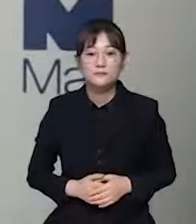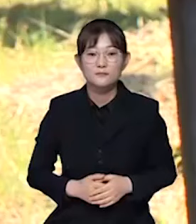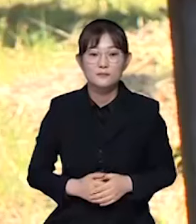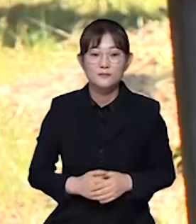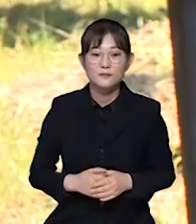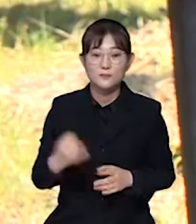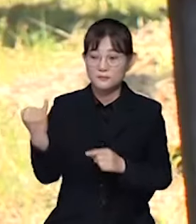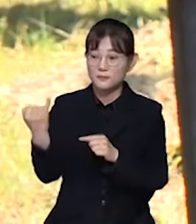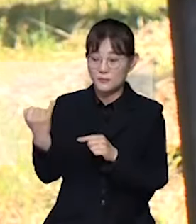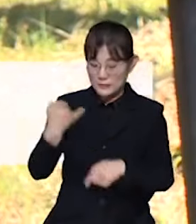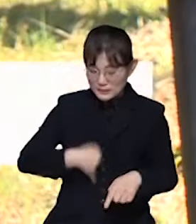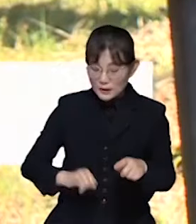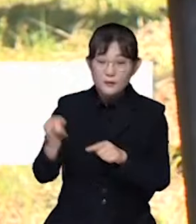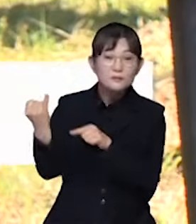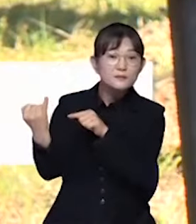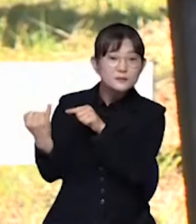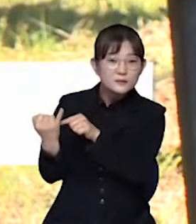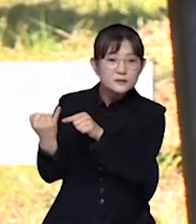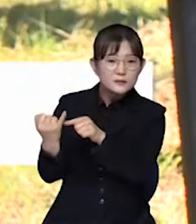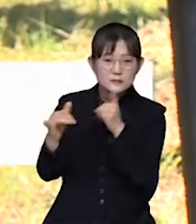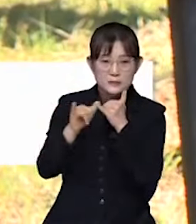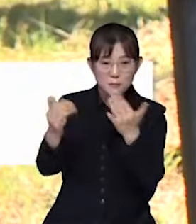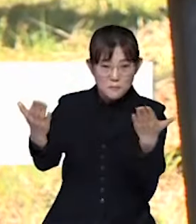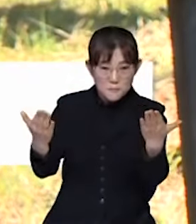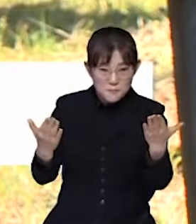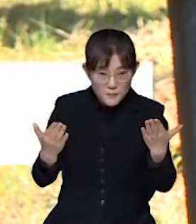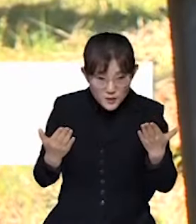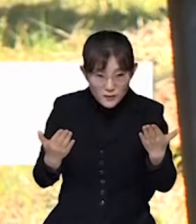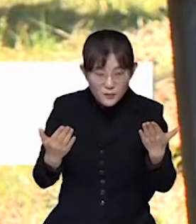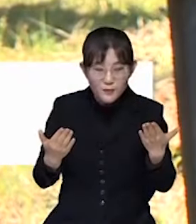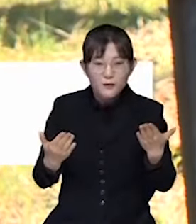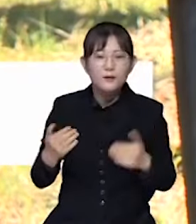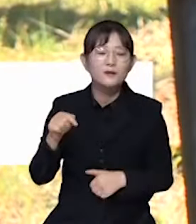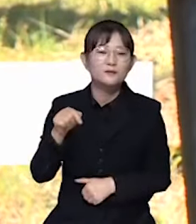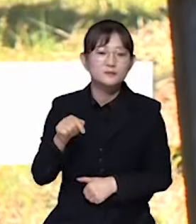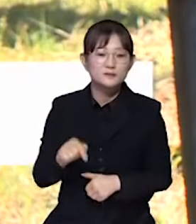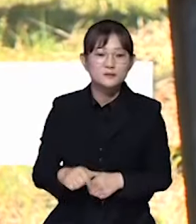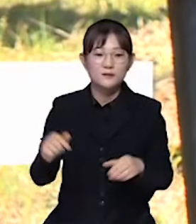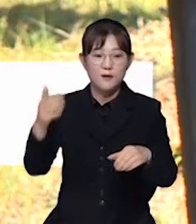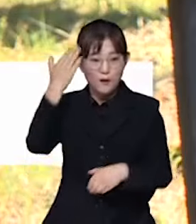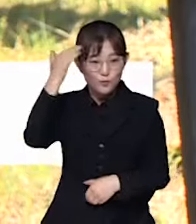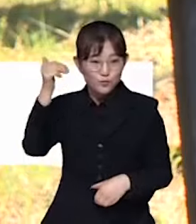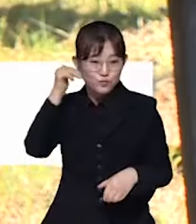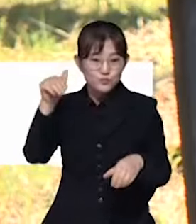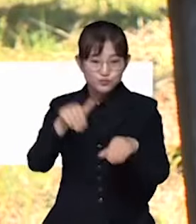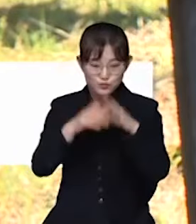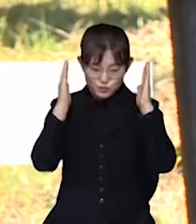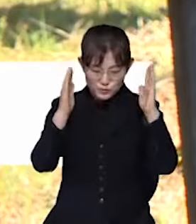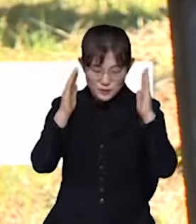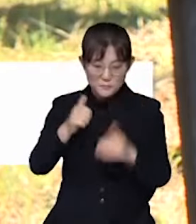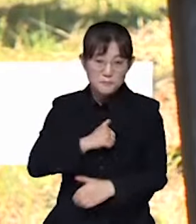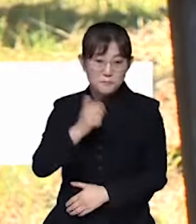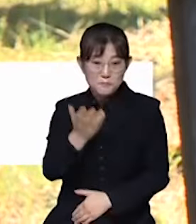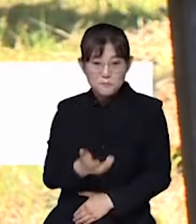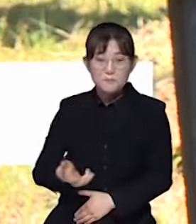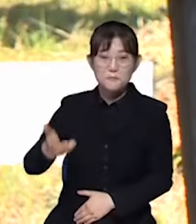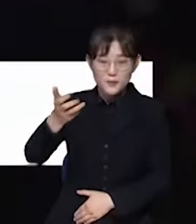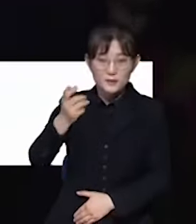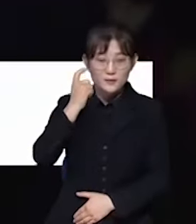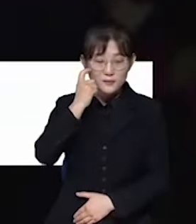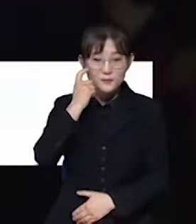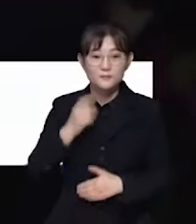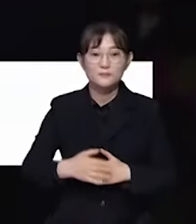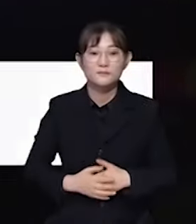강희의 이번 수상은 하나의 신호탄이 아닌가, 한국 문학의 위상이 높아지리라고